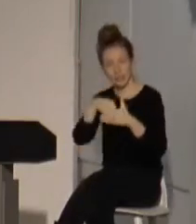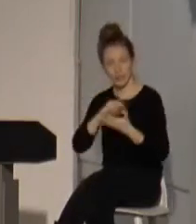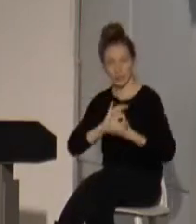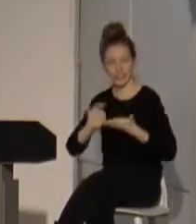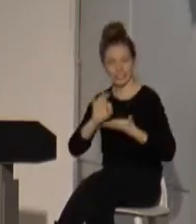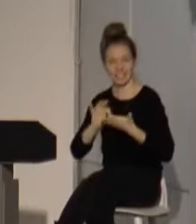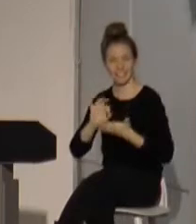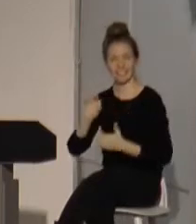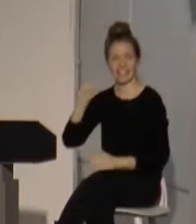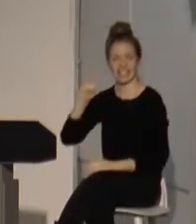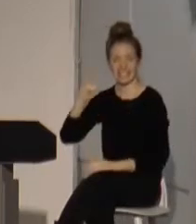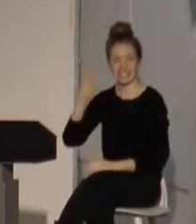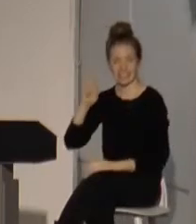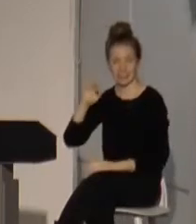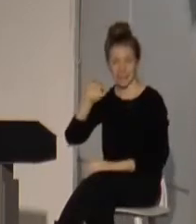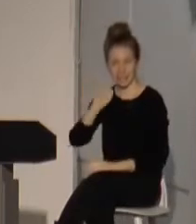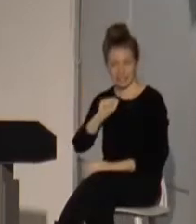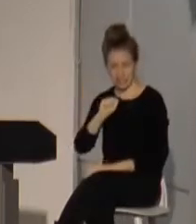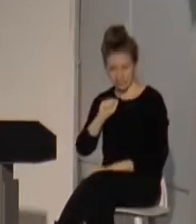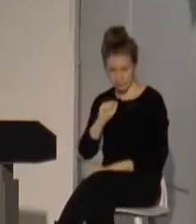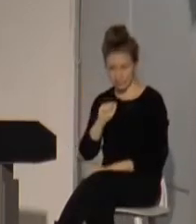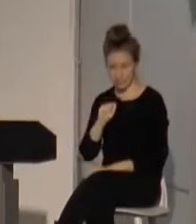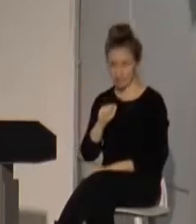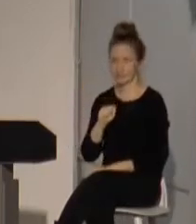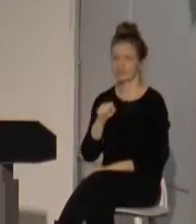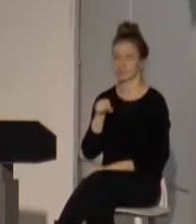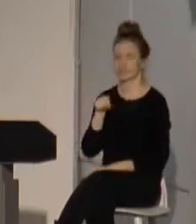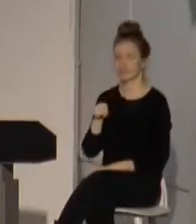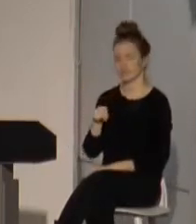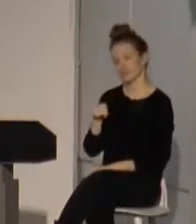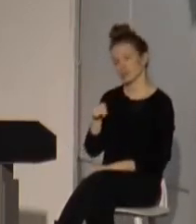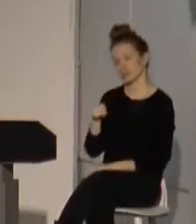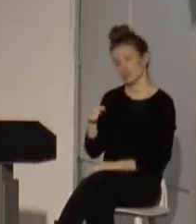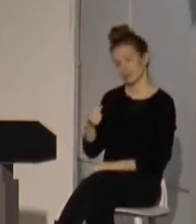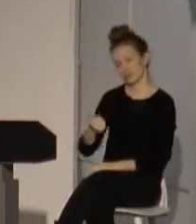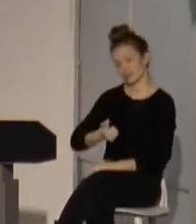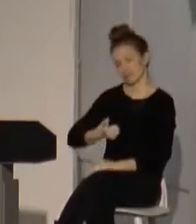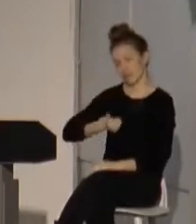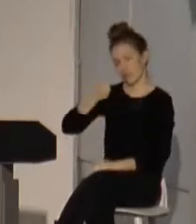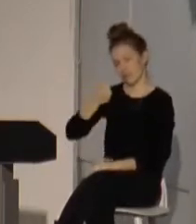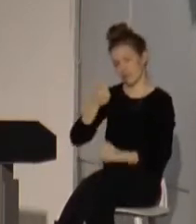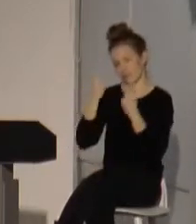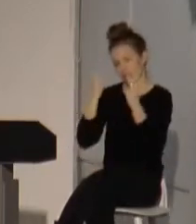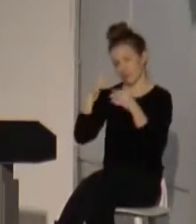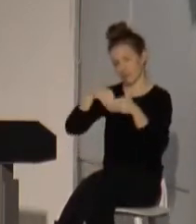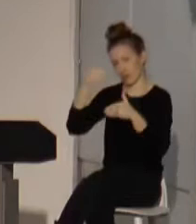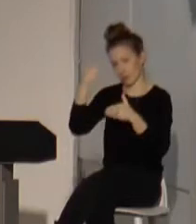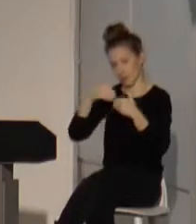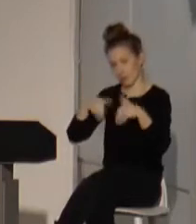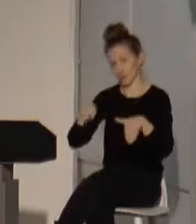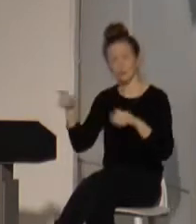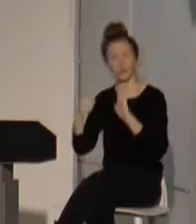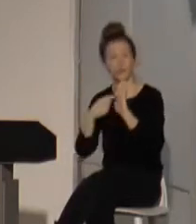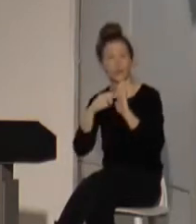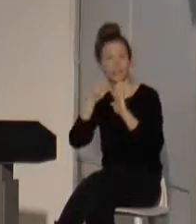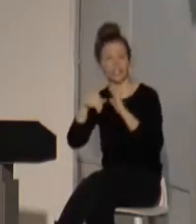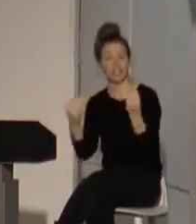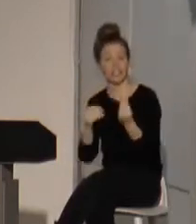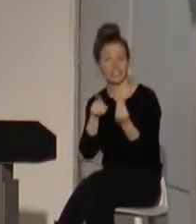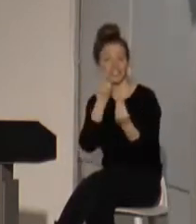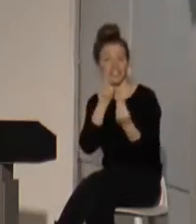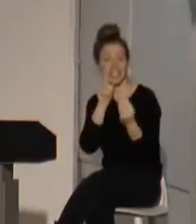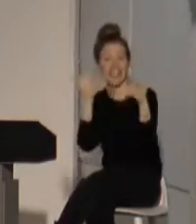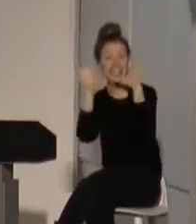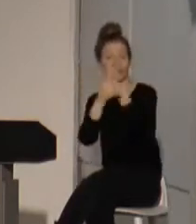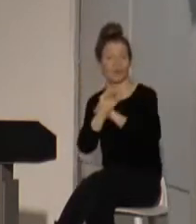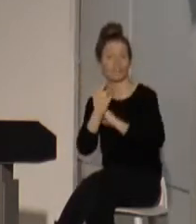של סיברס, טובין סיברס, הוא הוגה מרכזי בלימודי מוגבלות, והוא טוען שיש דבר כזה אידיאולוגיה של